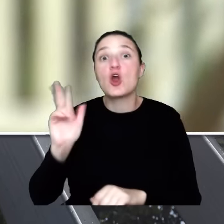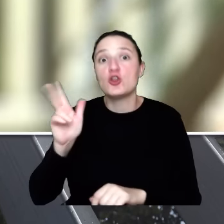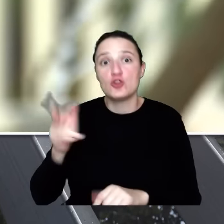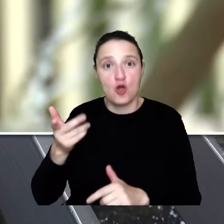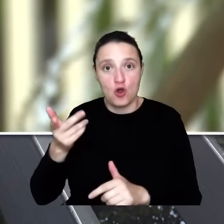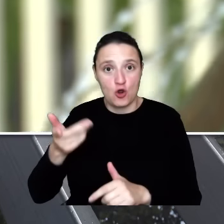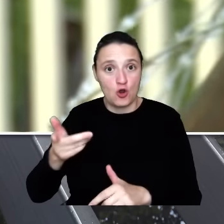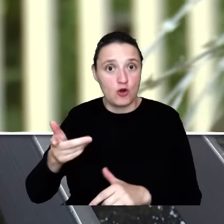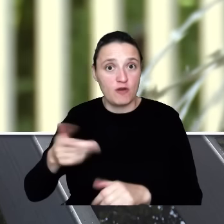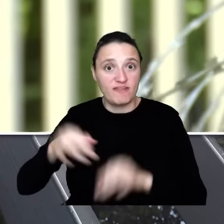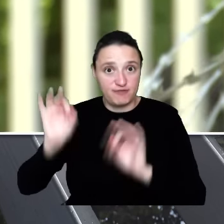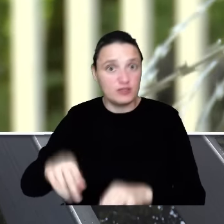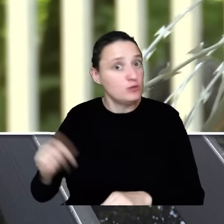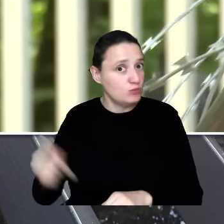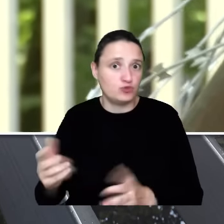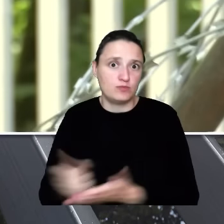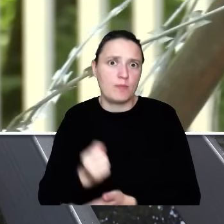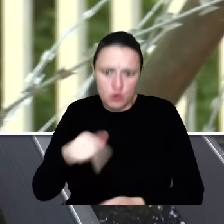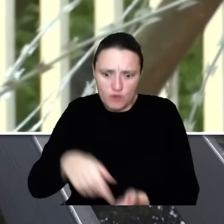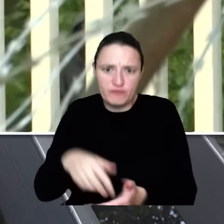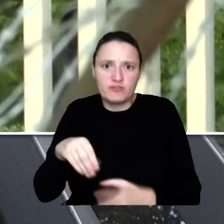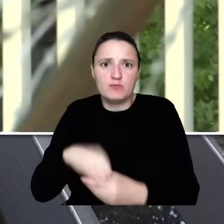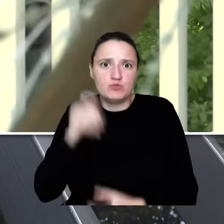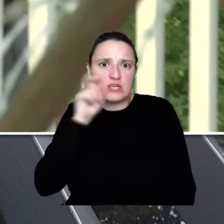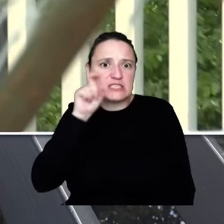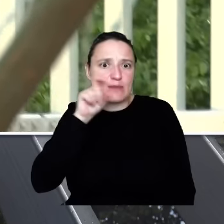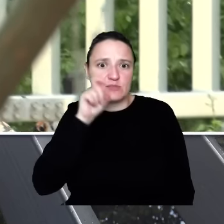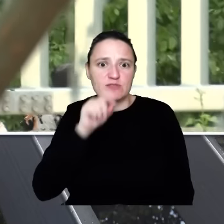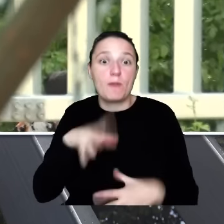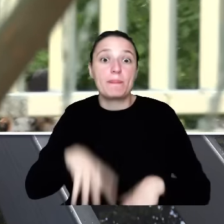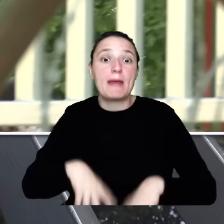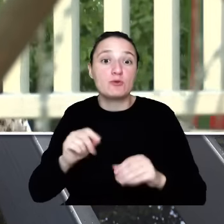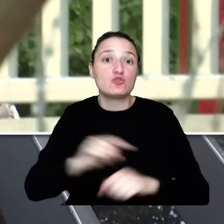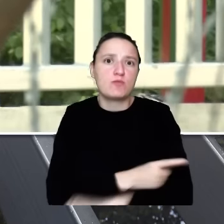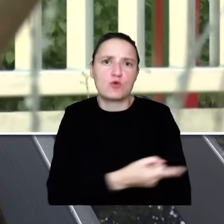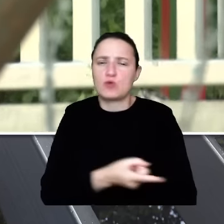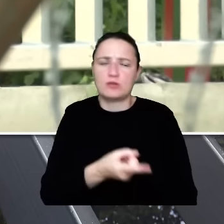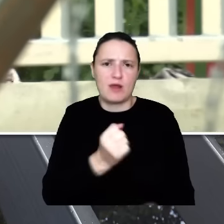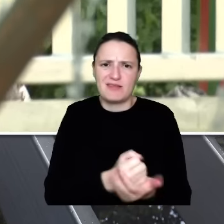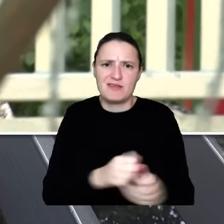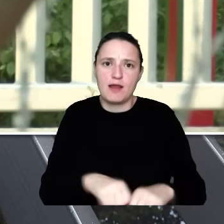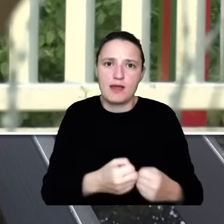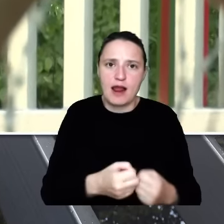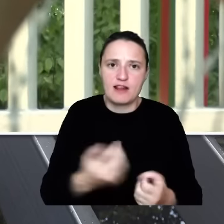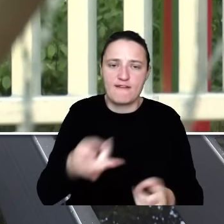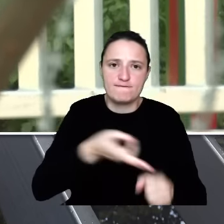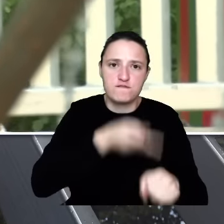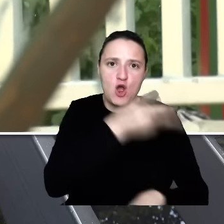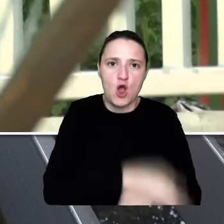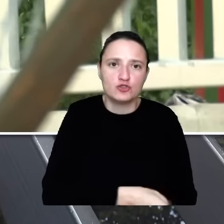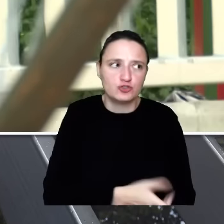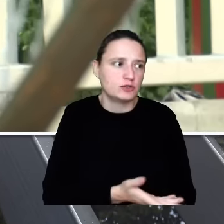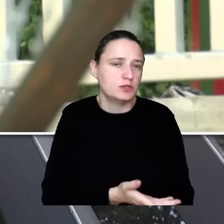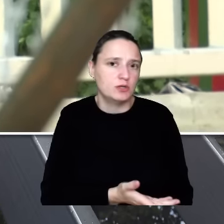mamy szereg przestępstw. Najpierw nielegalnie wchodzą do prokuratury, odsuwają